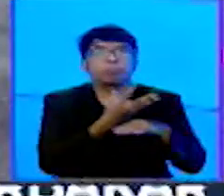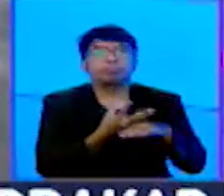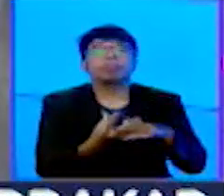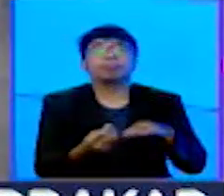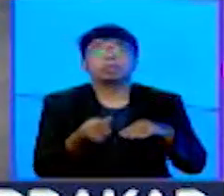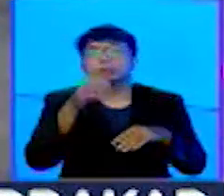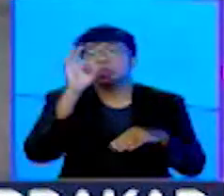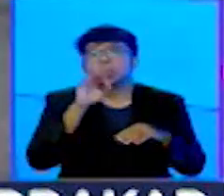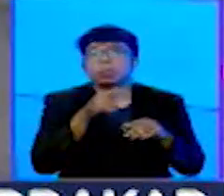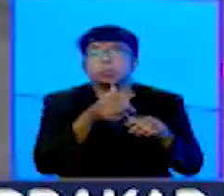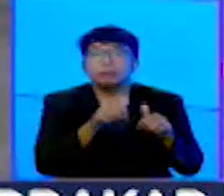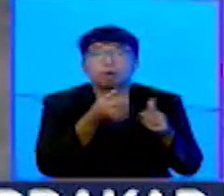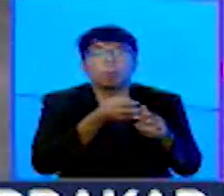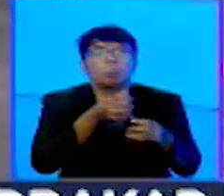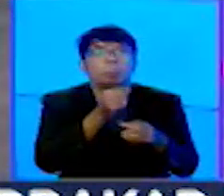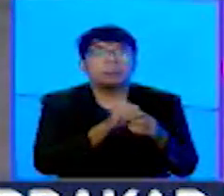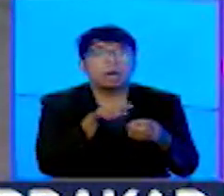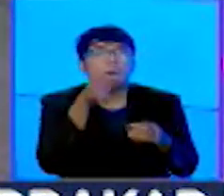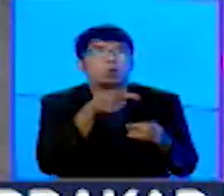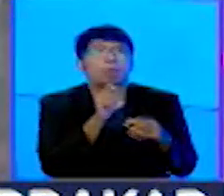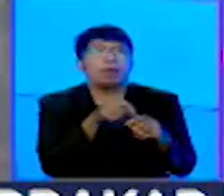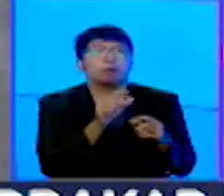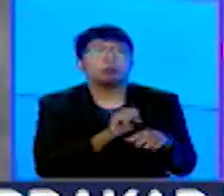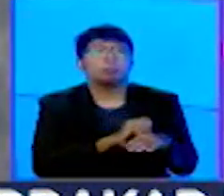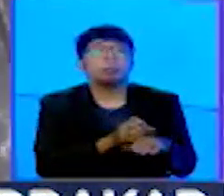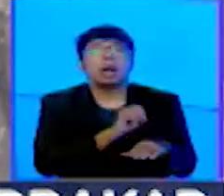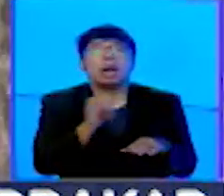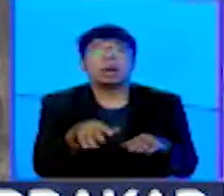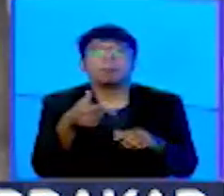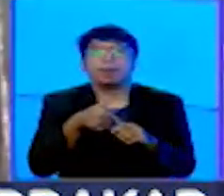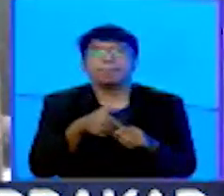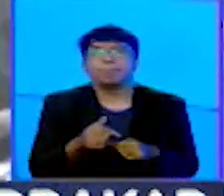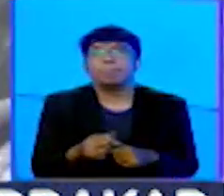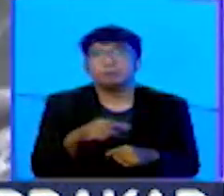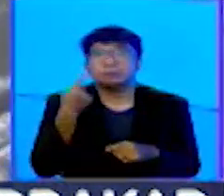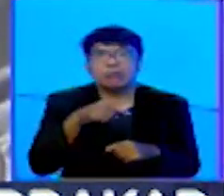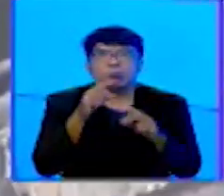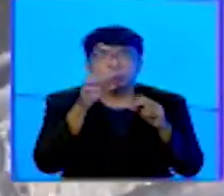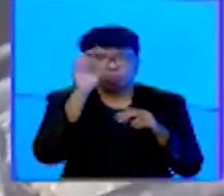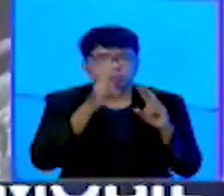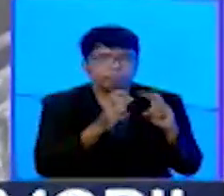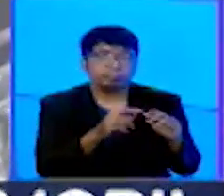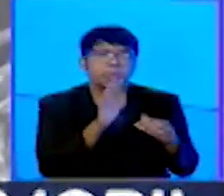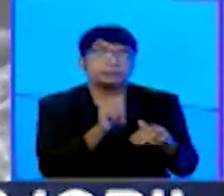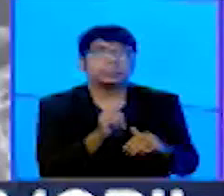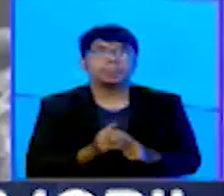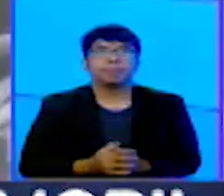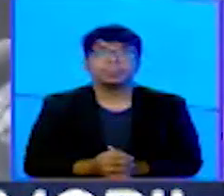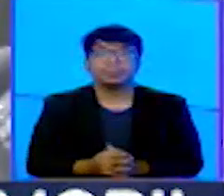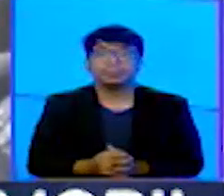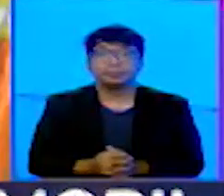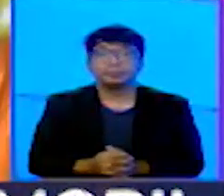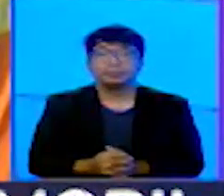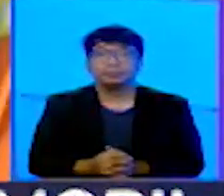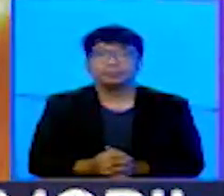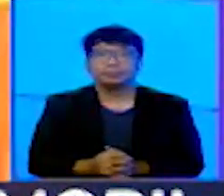plastik yang diduga akan dipakai untuk memindahkan BBM3 kini polisi masih melacak identitas pengemudi mobil tersebut